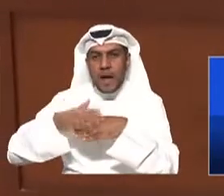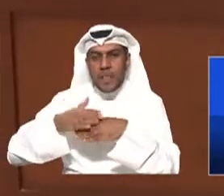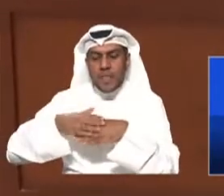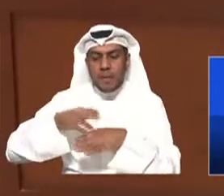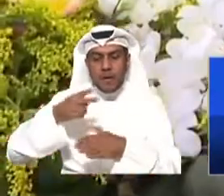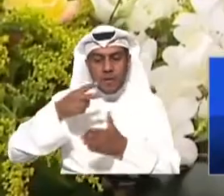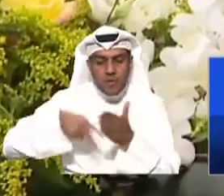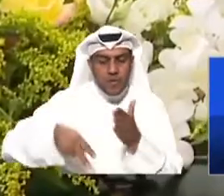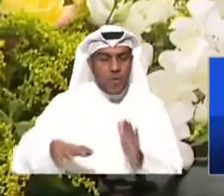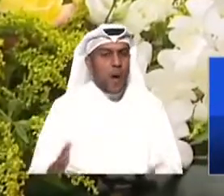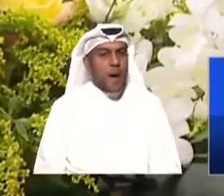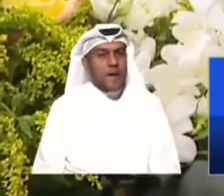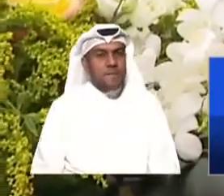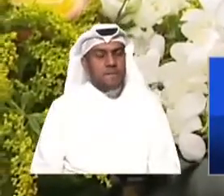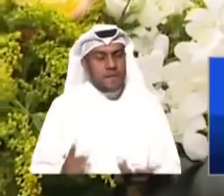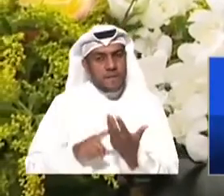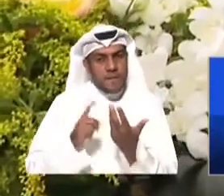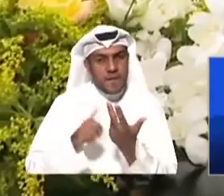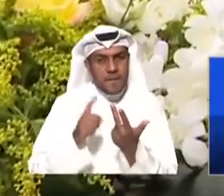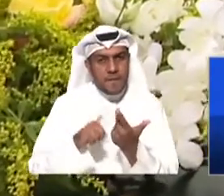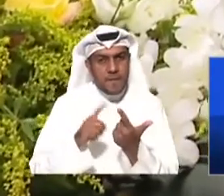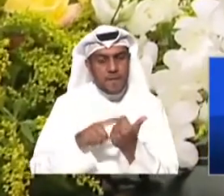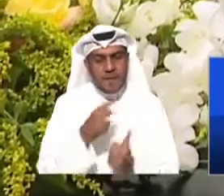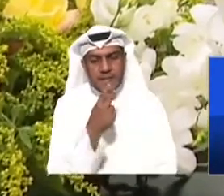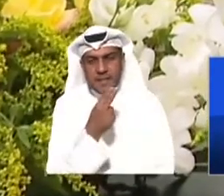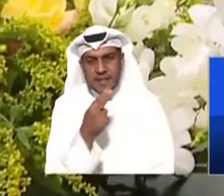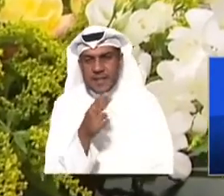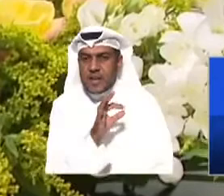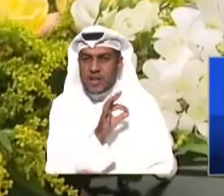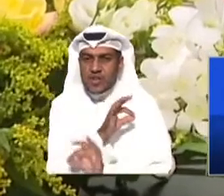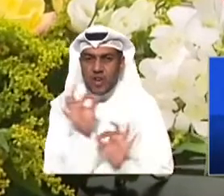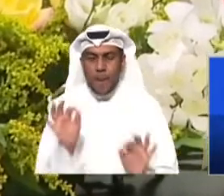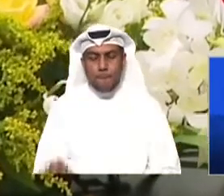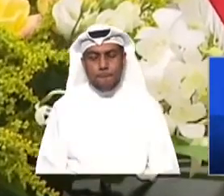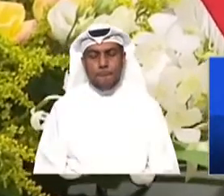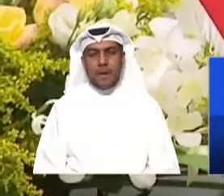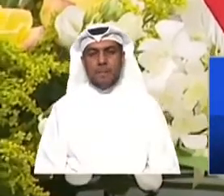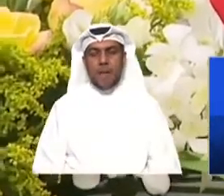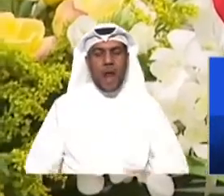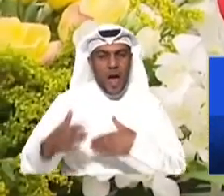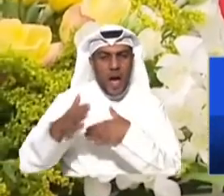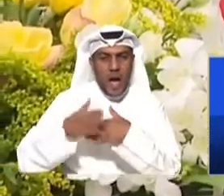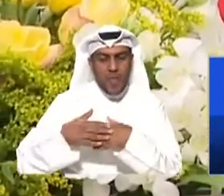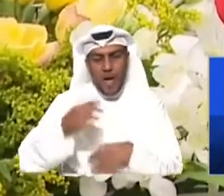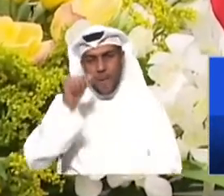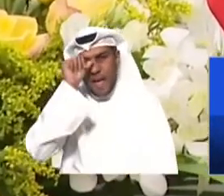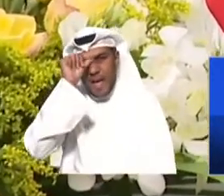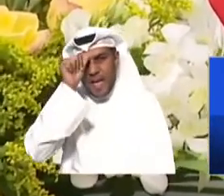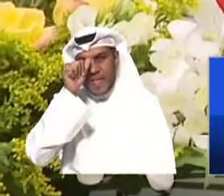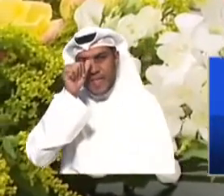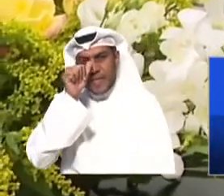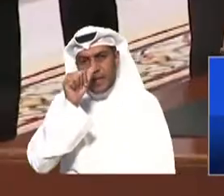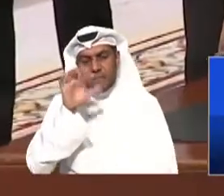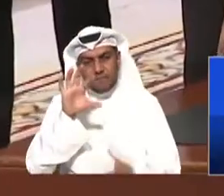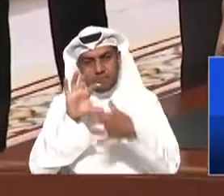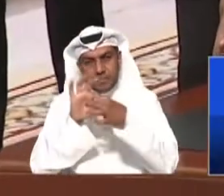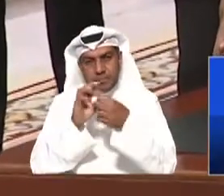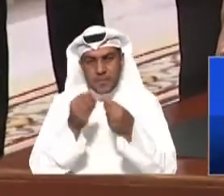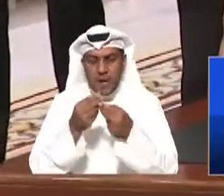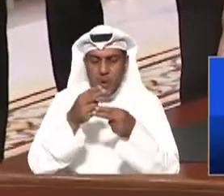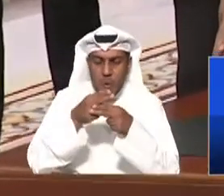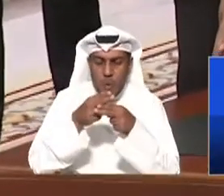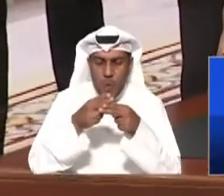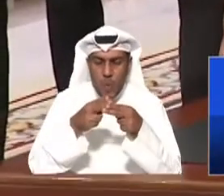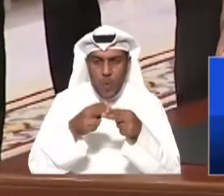بين البلدين 34 اتفاقية ومذكرة التفاهم، ما يعكس مدى عزم البلدين الصديقين على تطوير